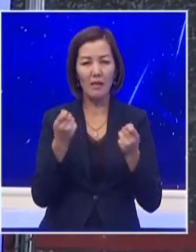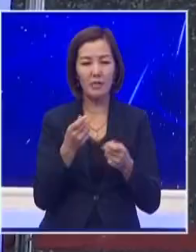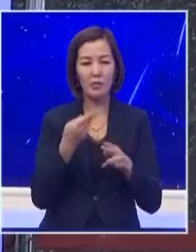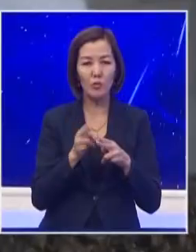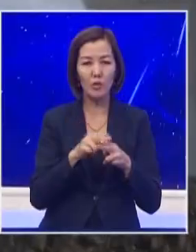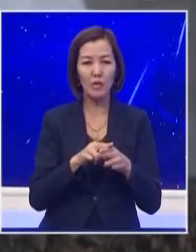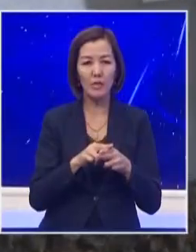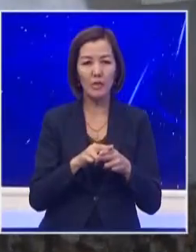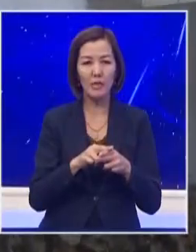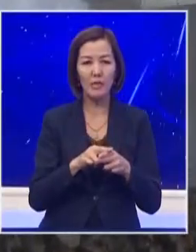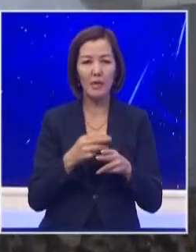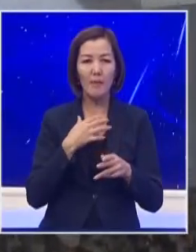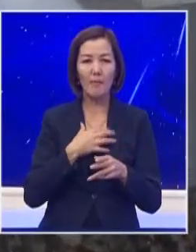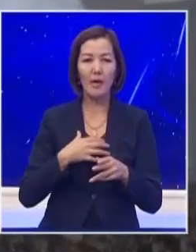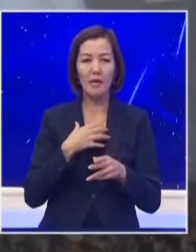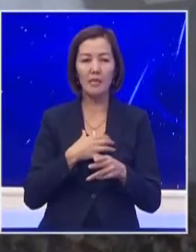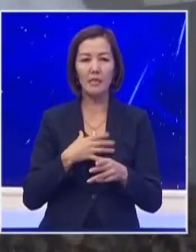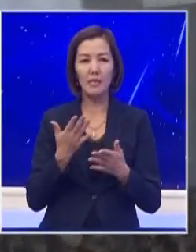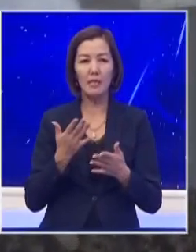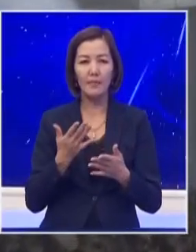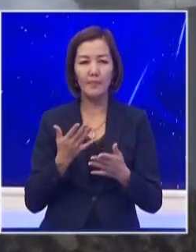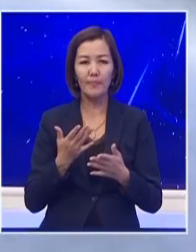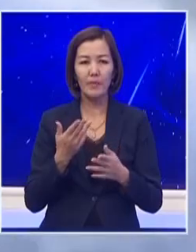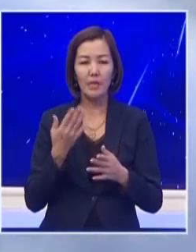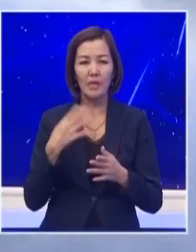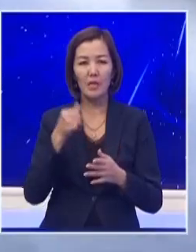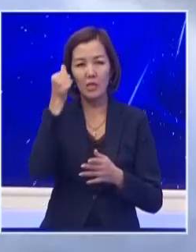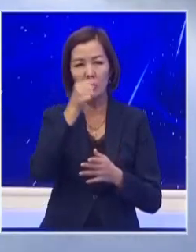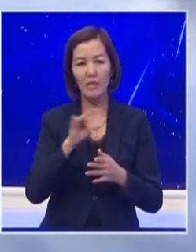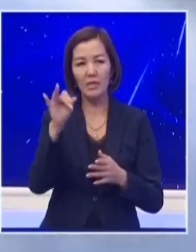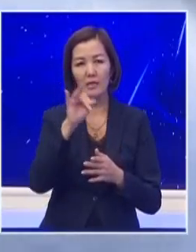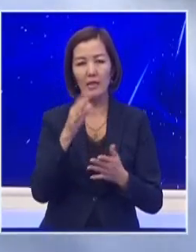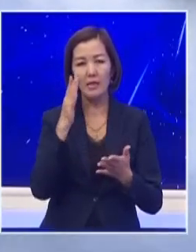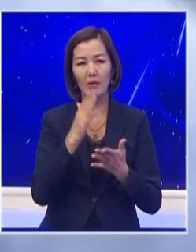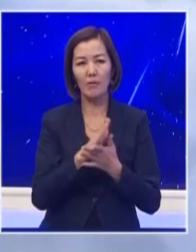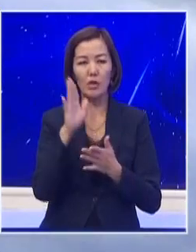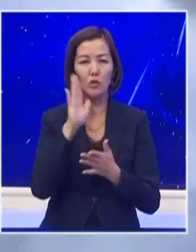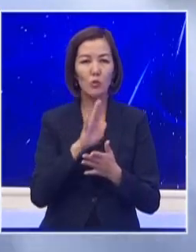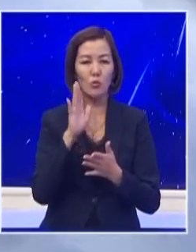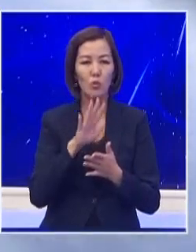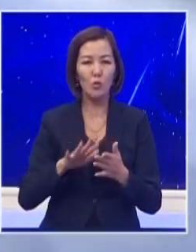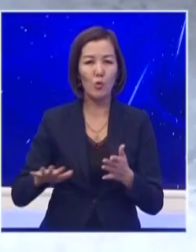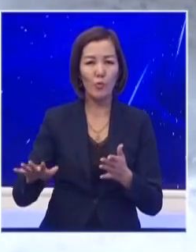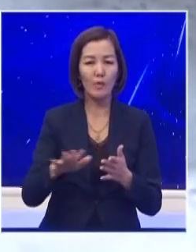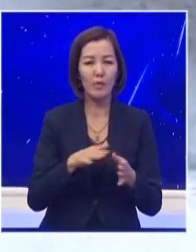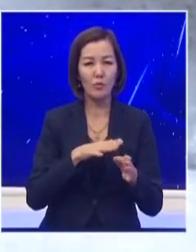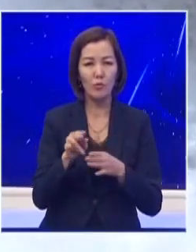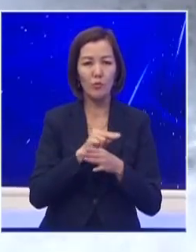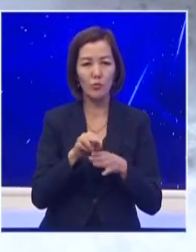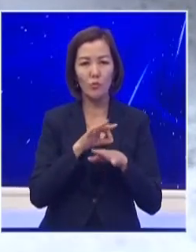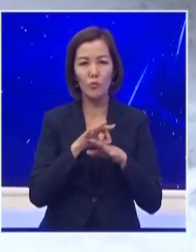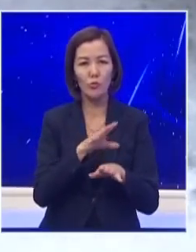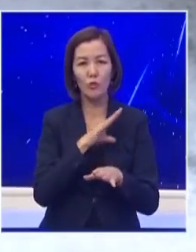біздегісі стратегиялық маңызды нысан болып саналады. 40 жылдық тарихы бар су қоймасына әлі күнге дейін күрделі жөндеу